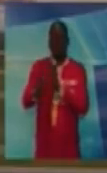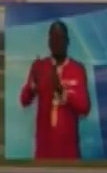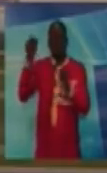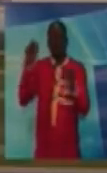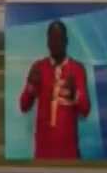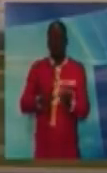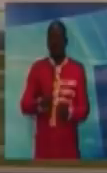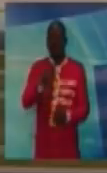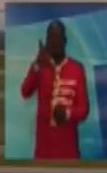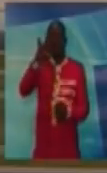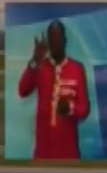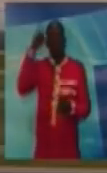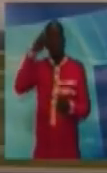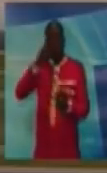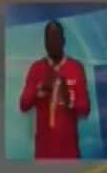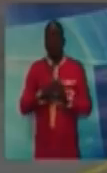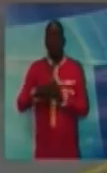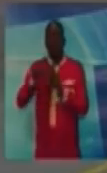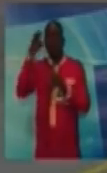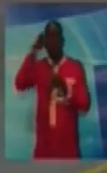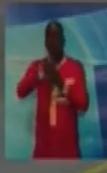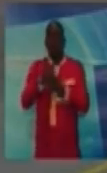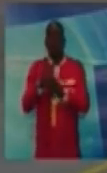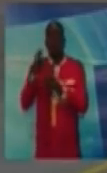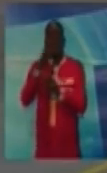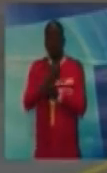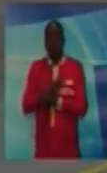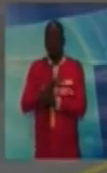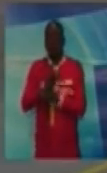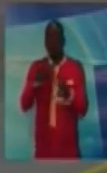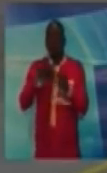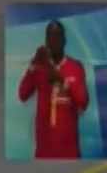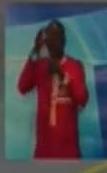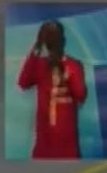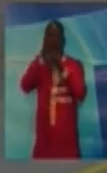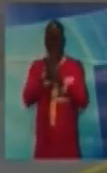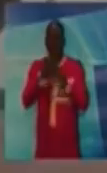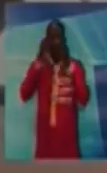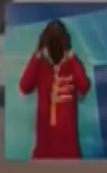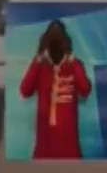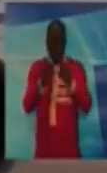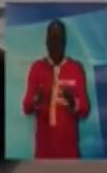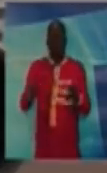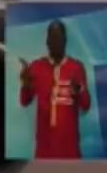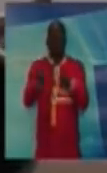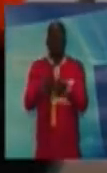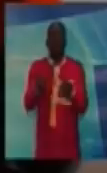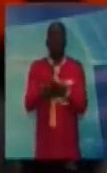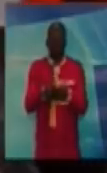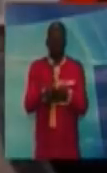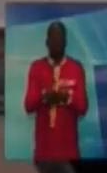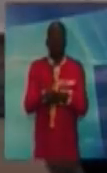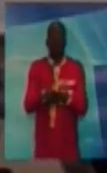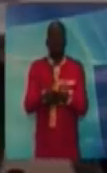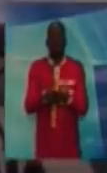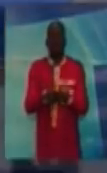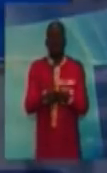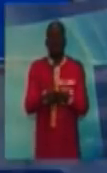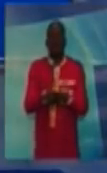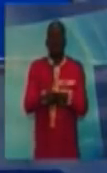vols. Les compagnies néerlandaises KLM et allemandes Lufthansa ont pris une décision similaire.